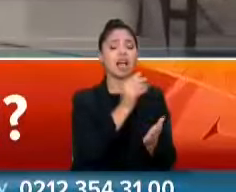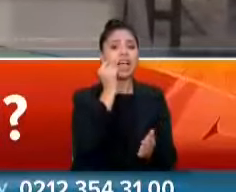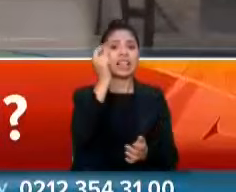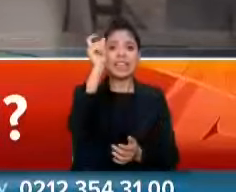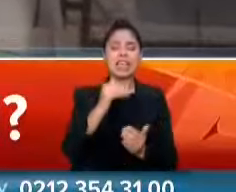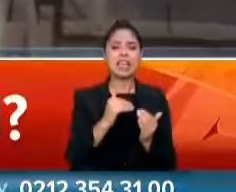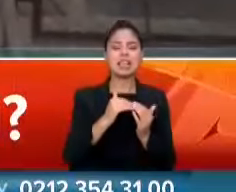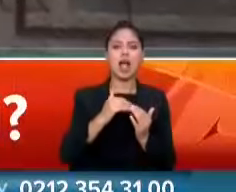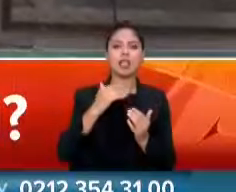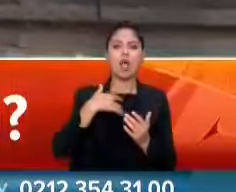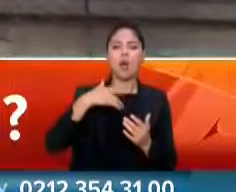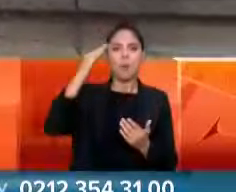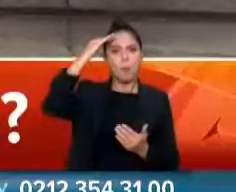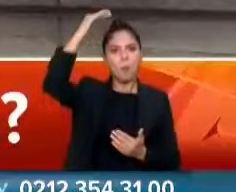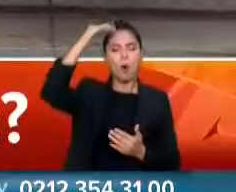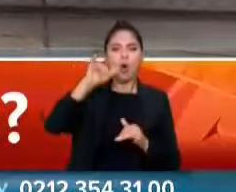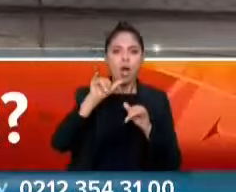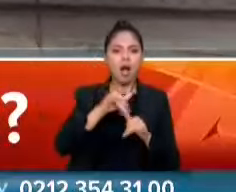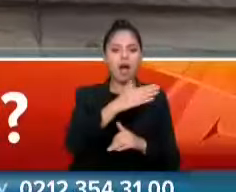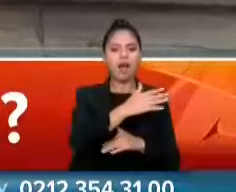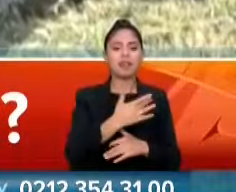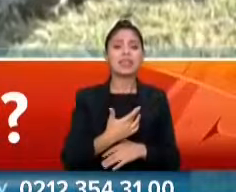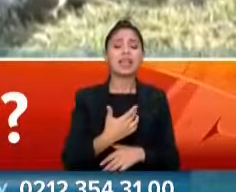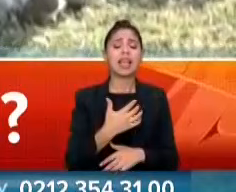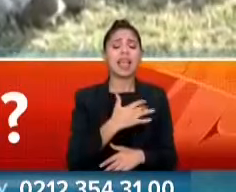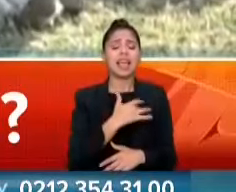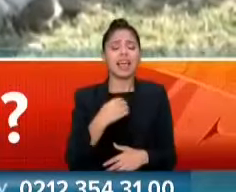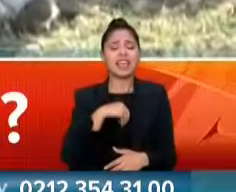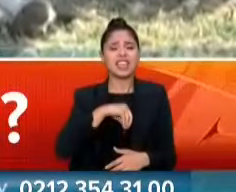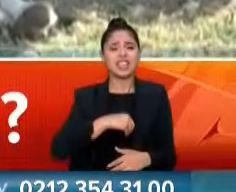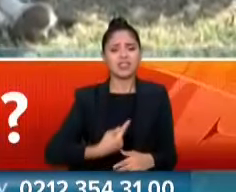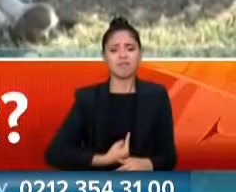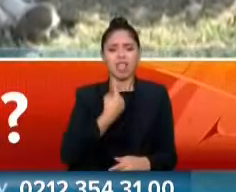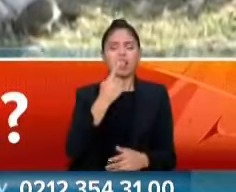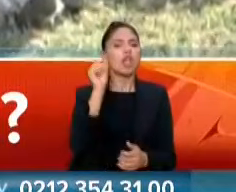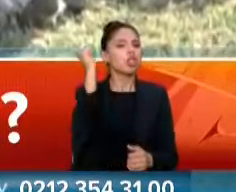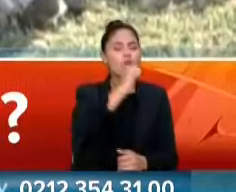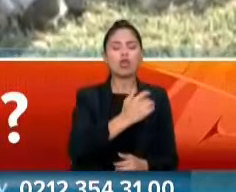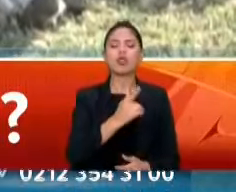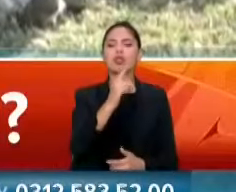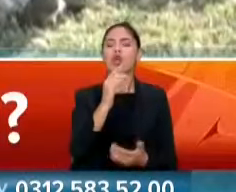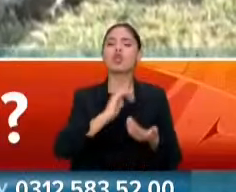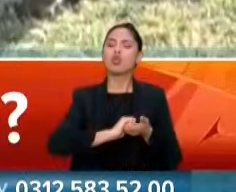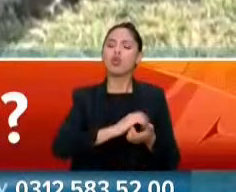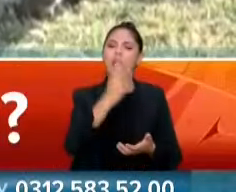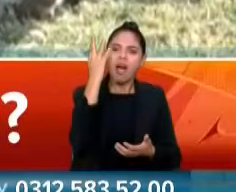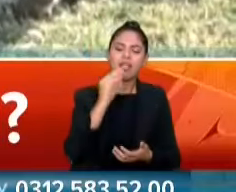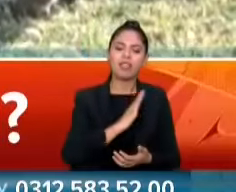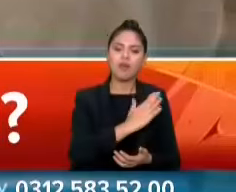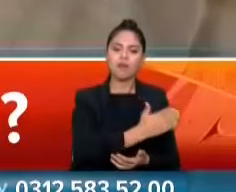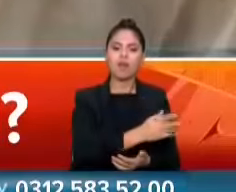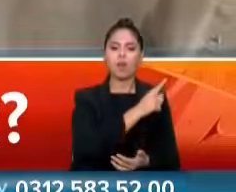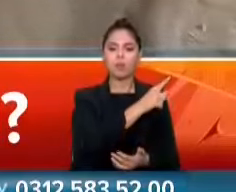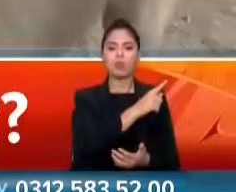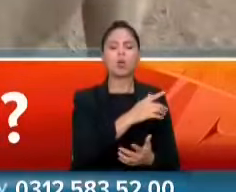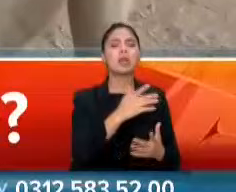boyuna kadar Yüksel de öyle ki içgüdüsüyle Dostu düşmanı rahatlıkla ayırt ediyor Aksaray Malaklı mızı bir basket